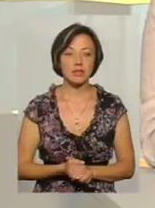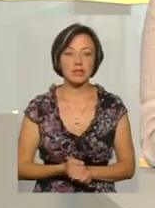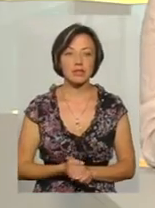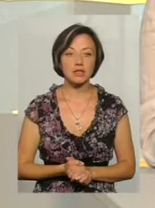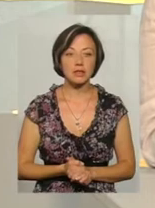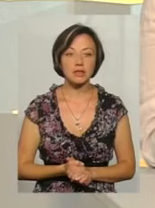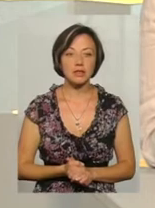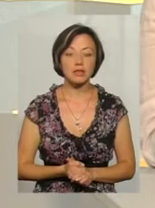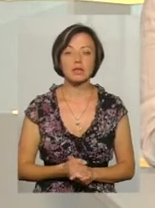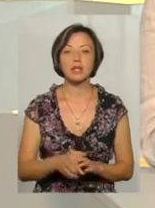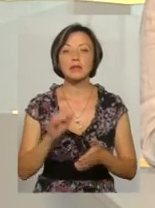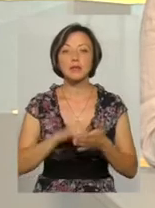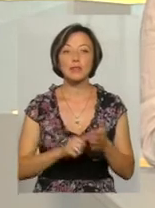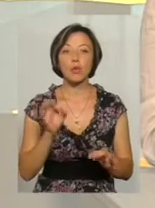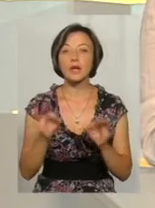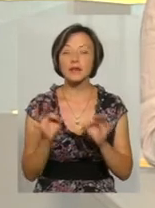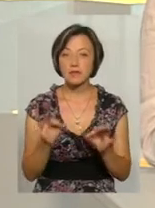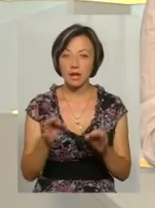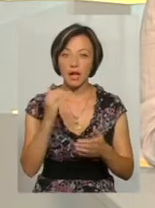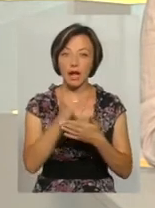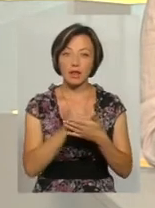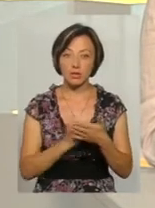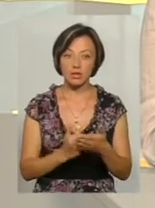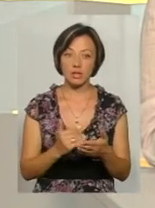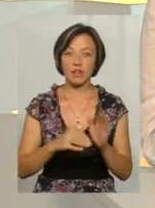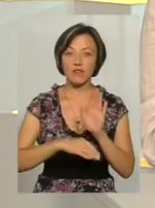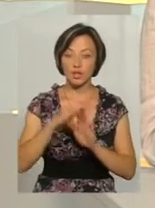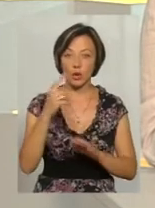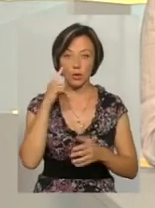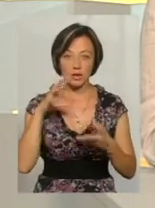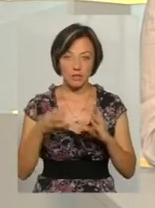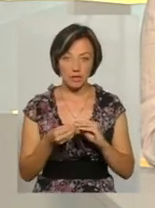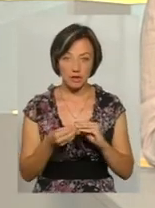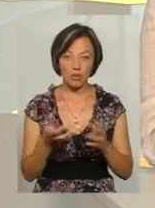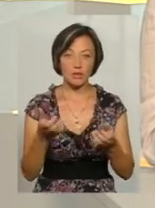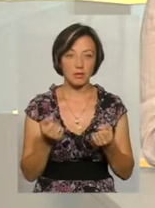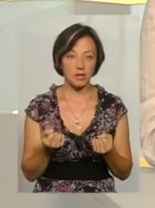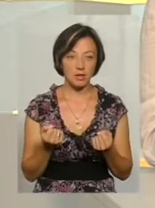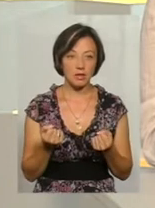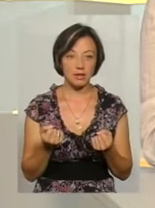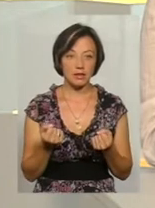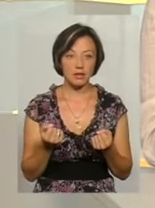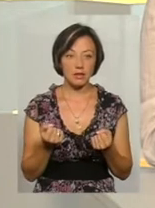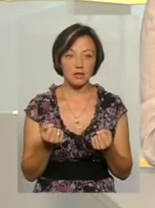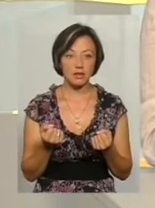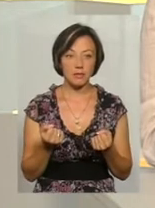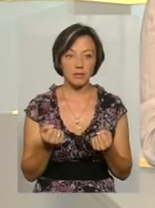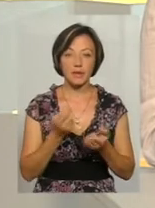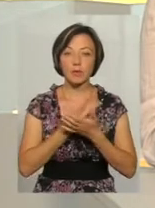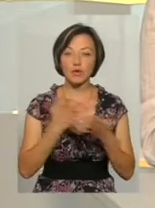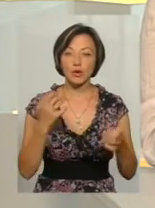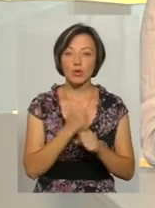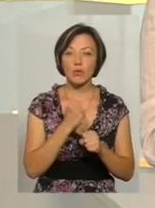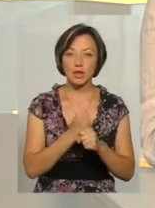приводу об'єктивності, насправді, рейтингу. Адже найвищі оцінки експертів отримали саме прозорість роботи